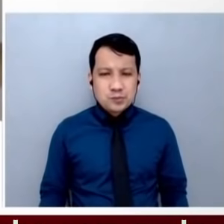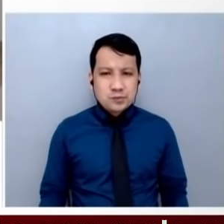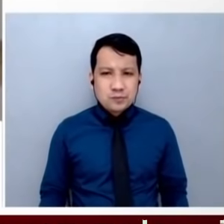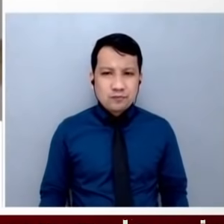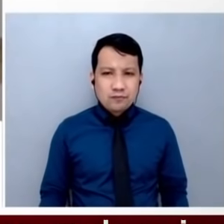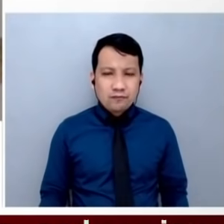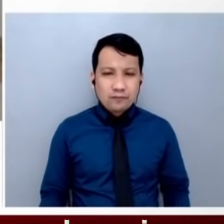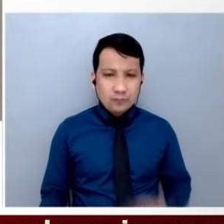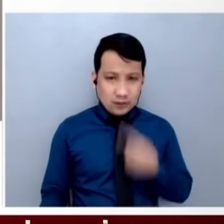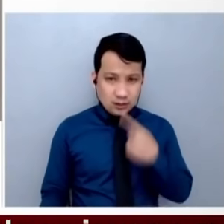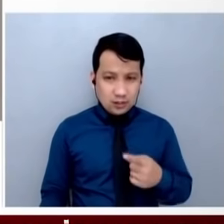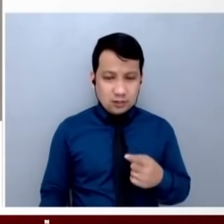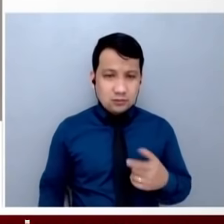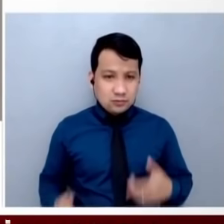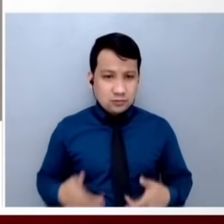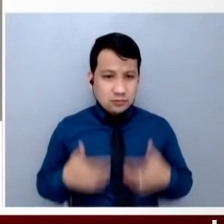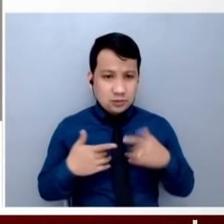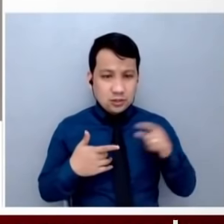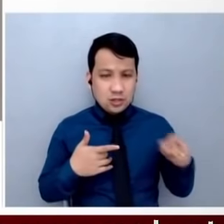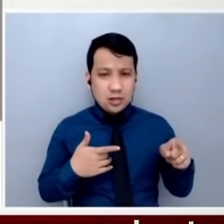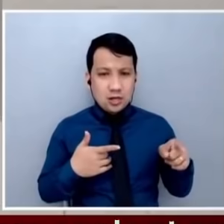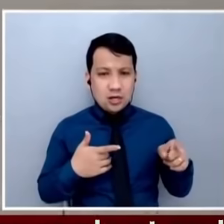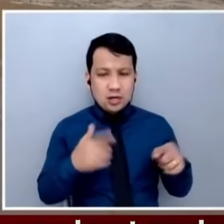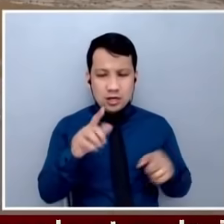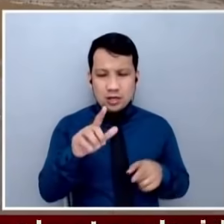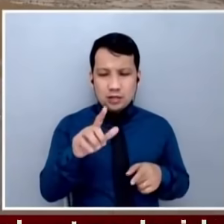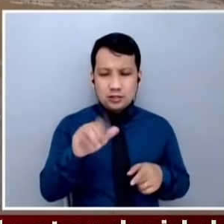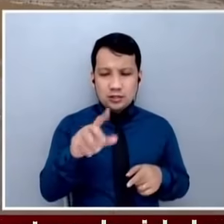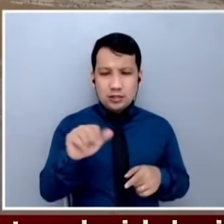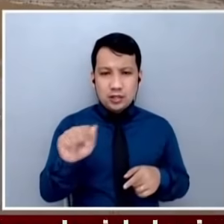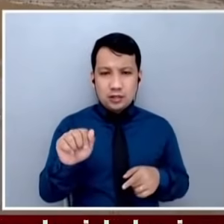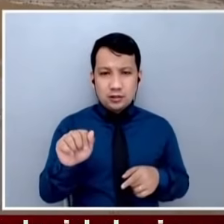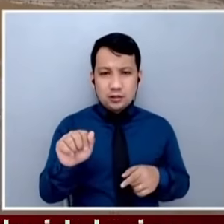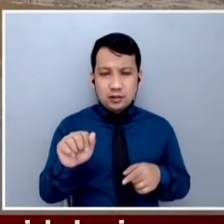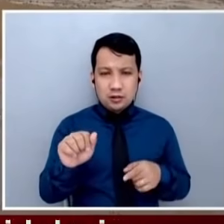Pangingisda ang ikinabubuhay ng ilang taga-Lian, Batangas.